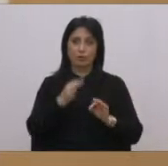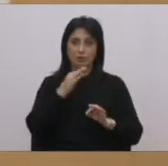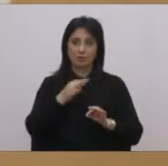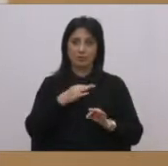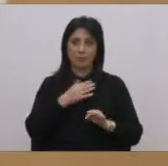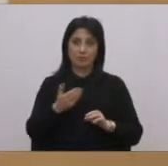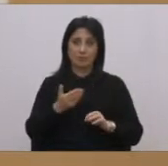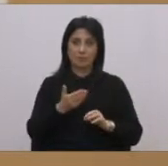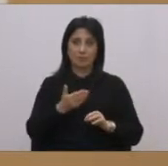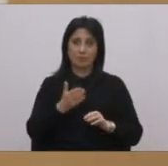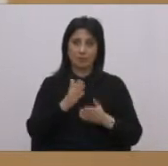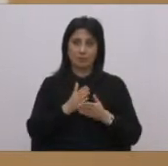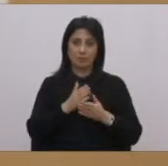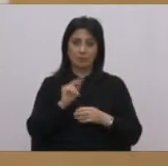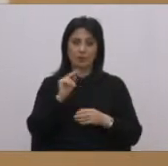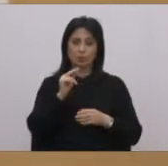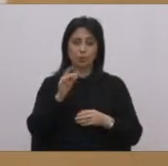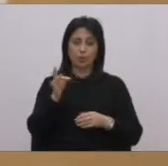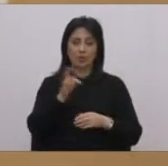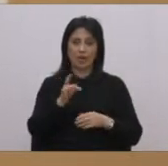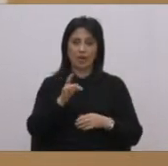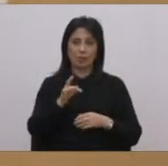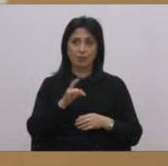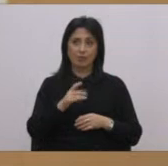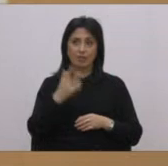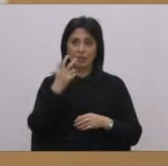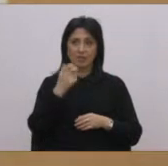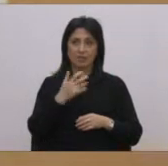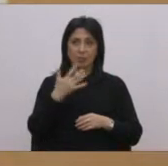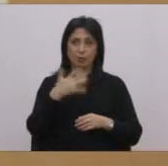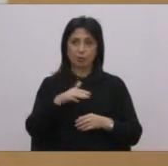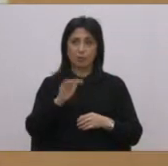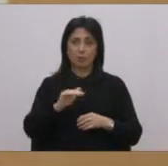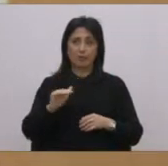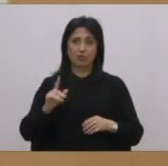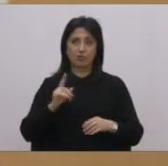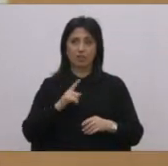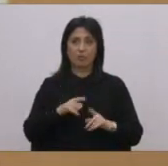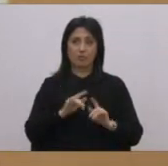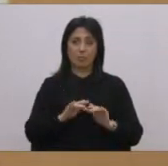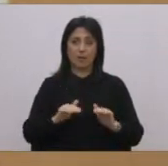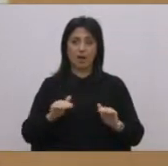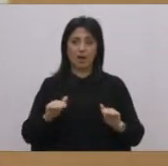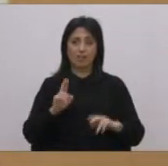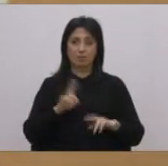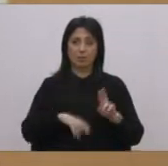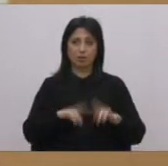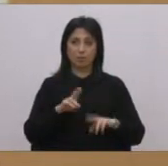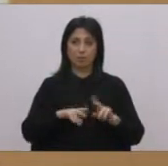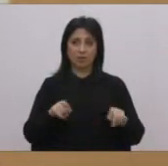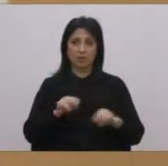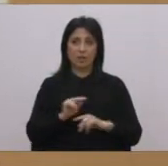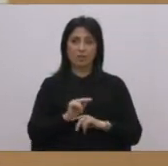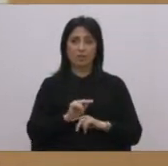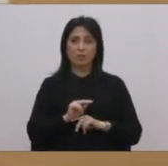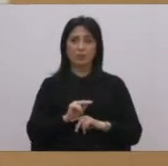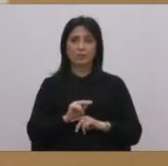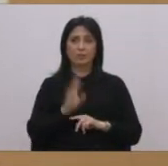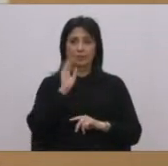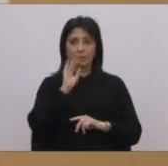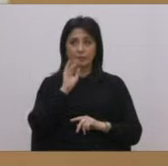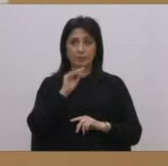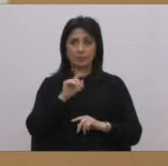მითხრათ, რომელიც მდებარეობს ჩუღურეთის რაიონში და 350 ბავშვი ელოდება ამ საბავშვო ბაღის მშენებლობა რეაბილიტაციას,